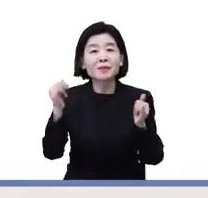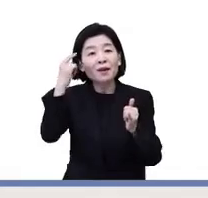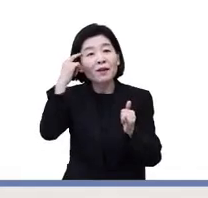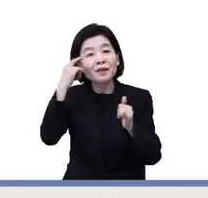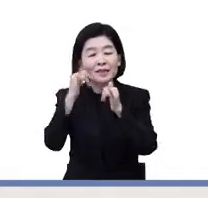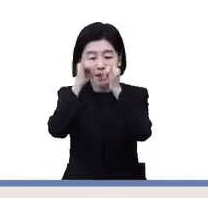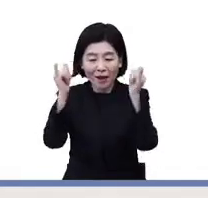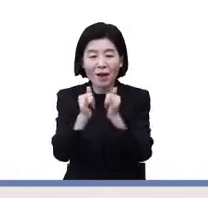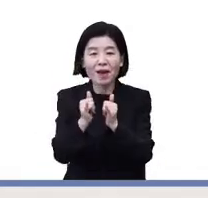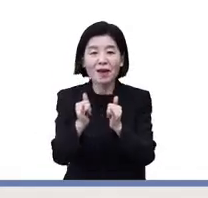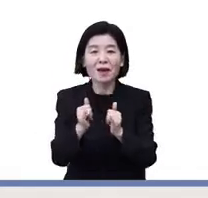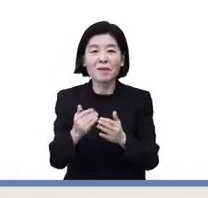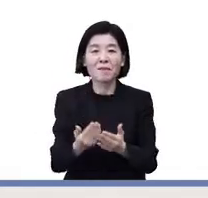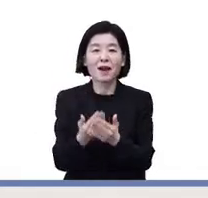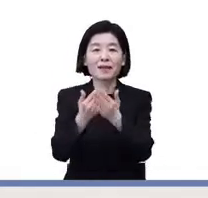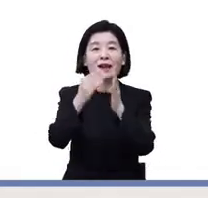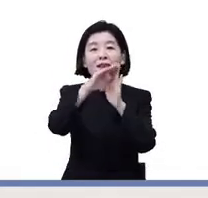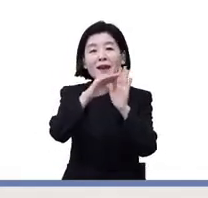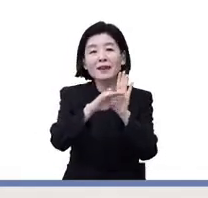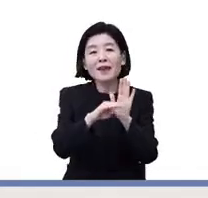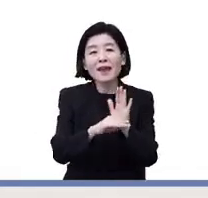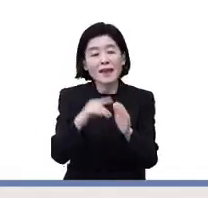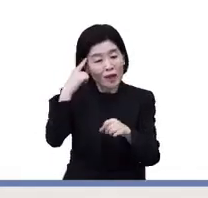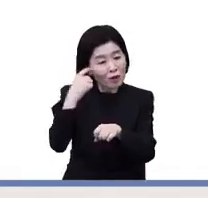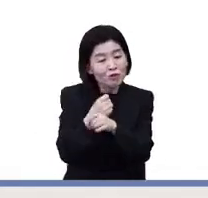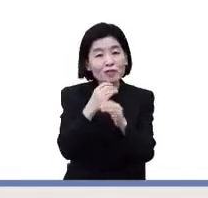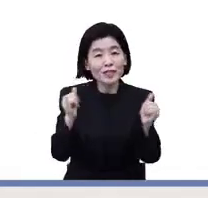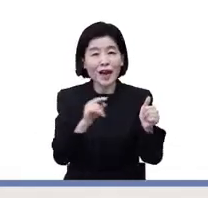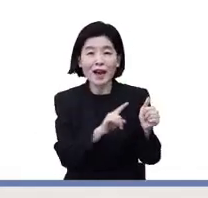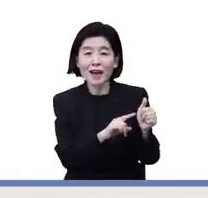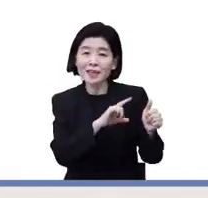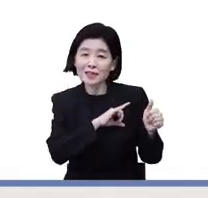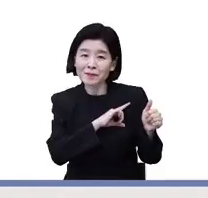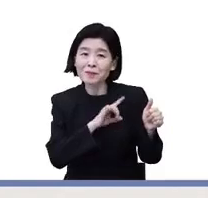단계를 주장한 학자는 에릭 무슨 슨일까요?